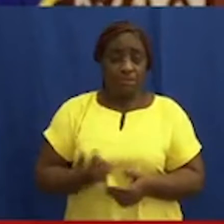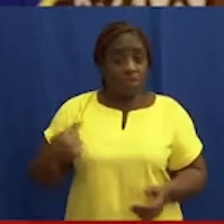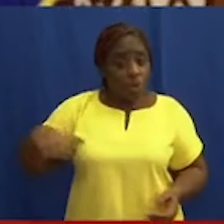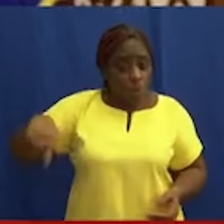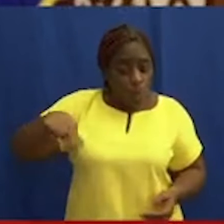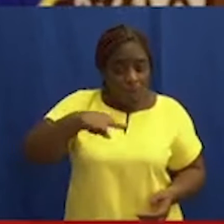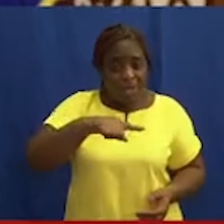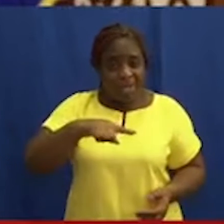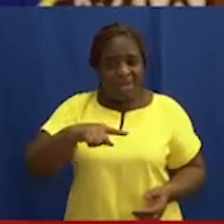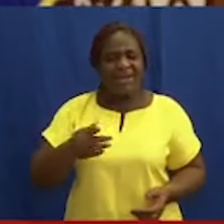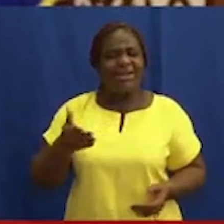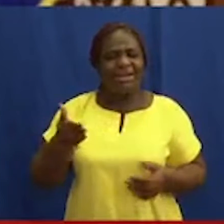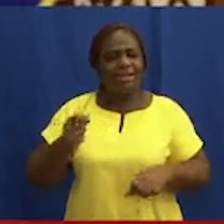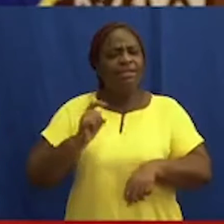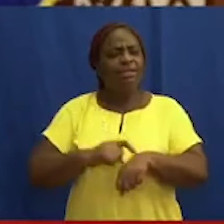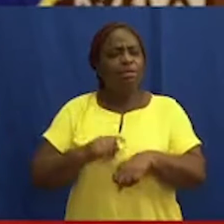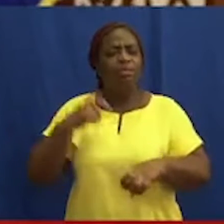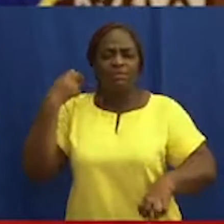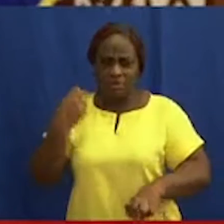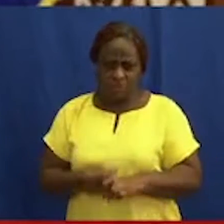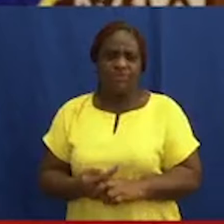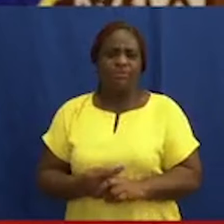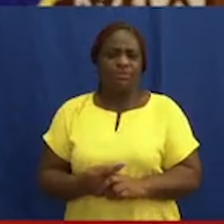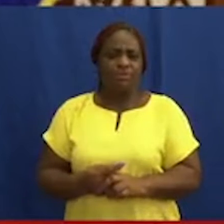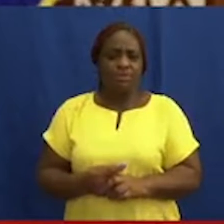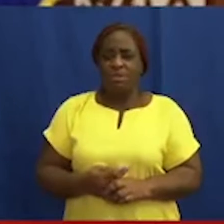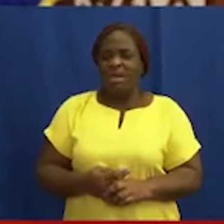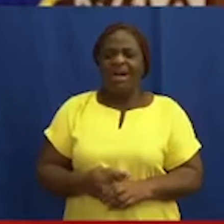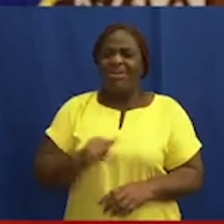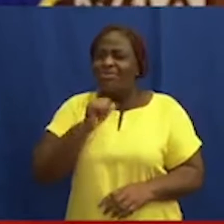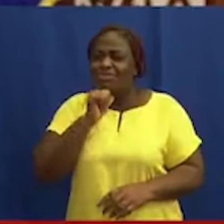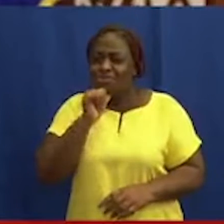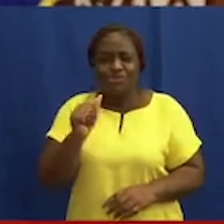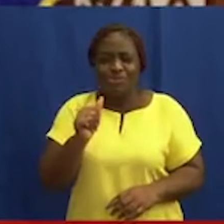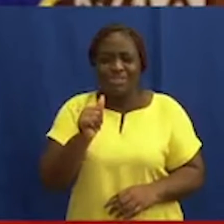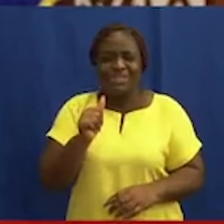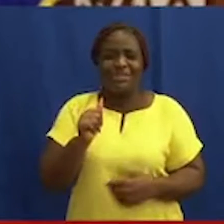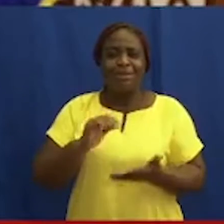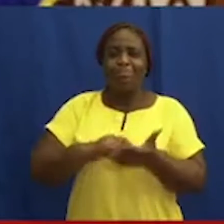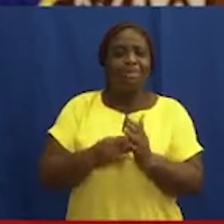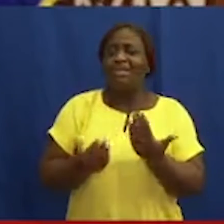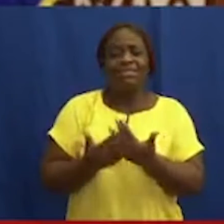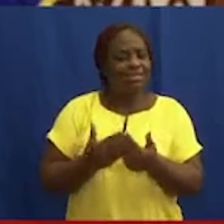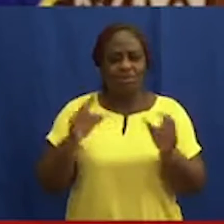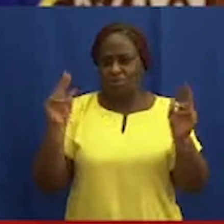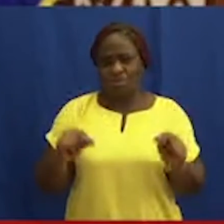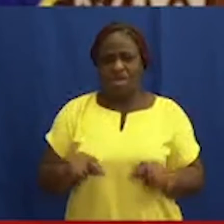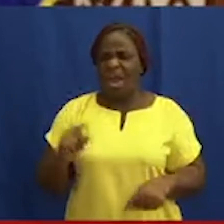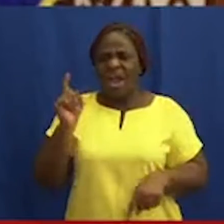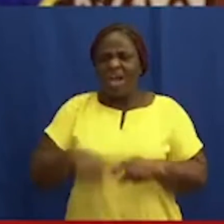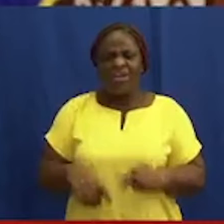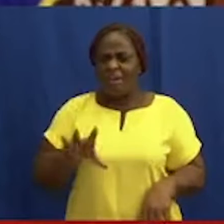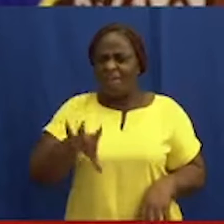da ake yi da neman shirin IMF wanda ke ganin zai tallafa wajen